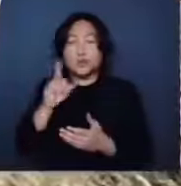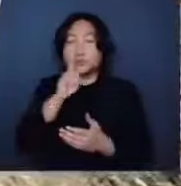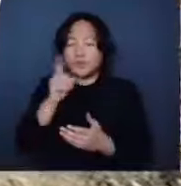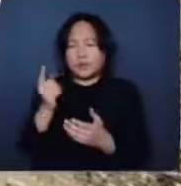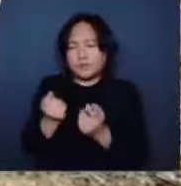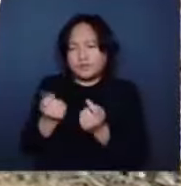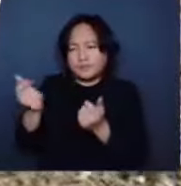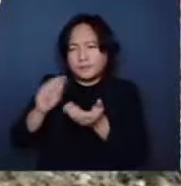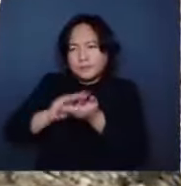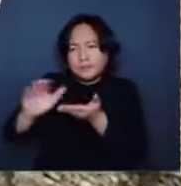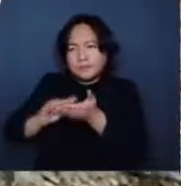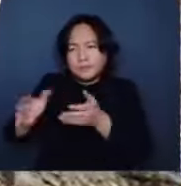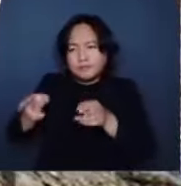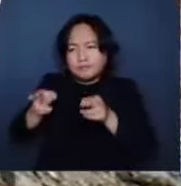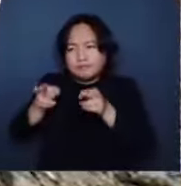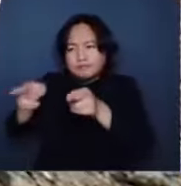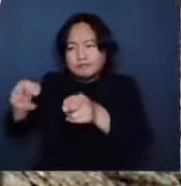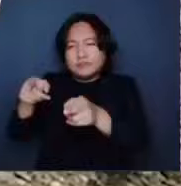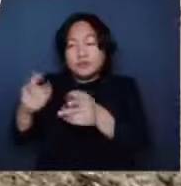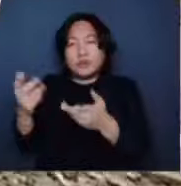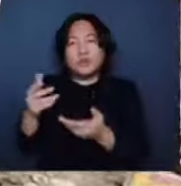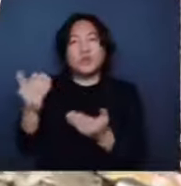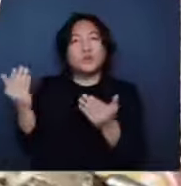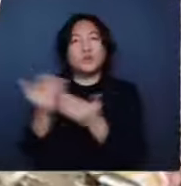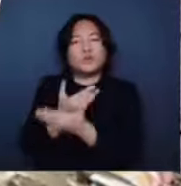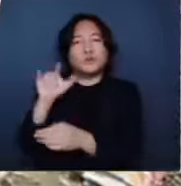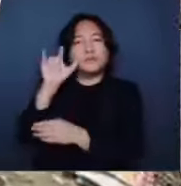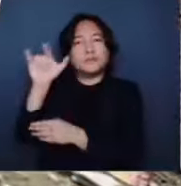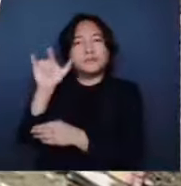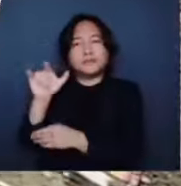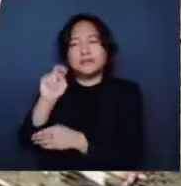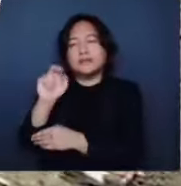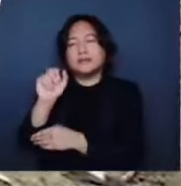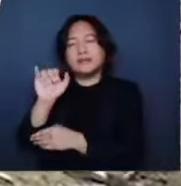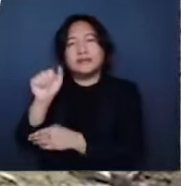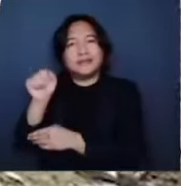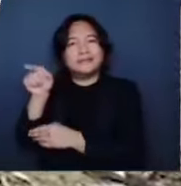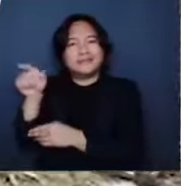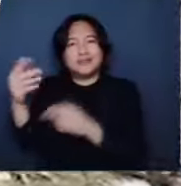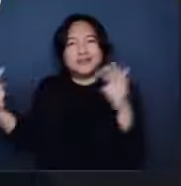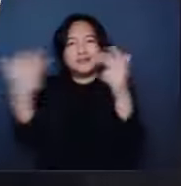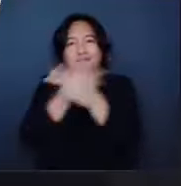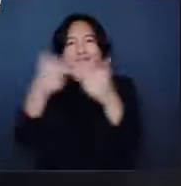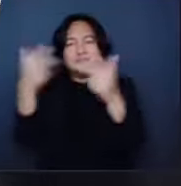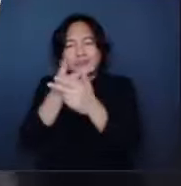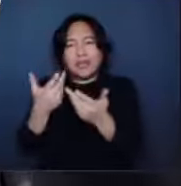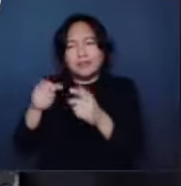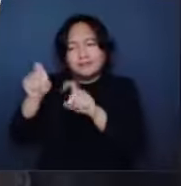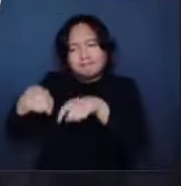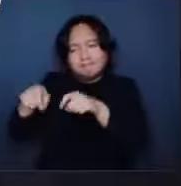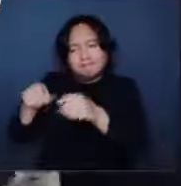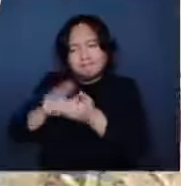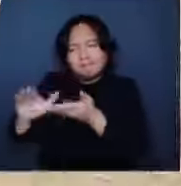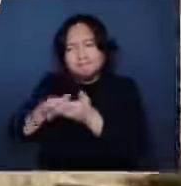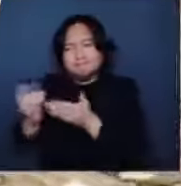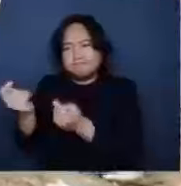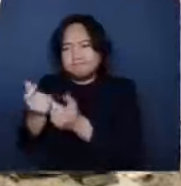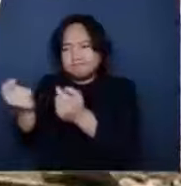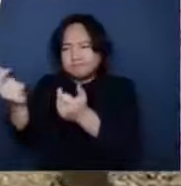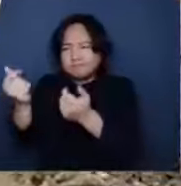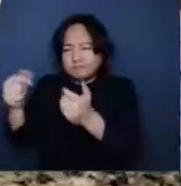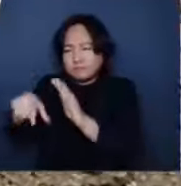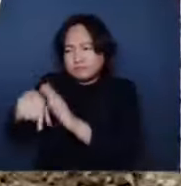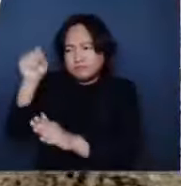new na IA Infra Corporation Skyway Tollgate. Dahil po dyan, kaya itinigil muna operasyon para maiwasan ang